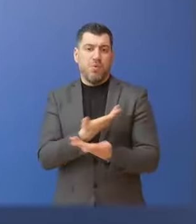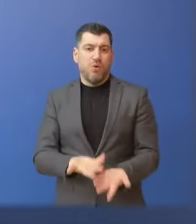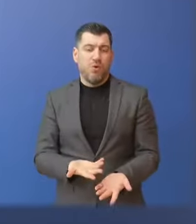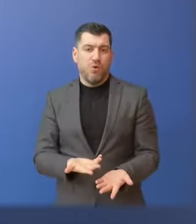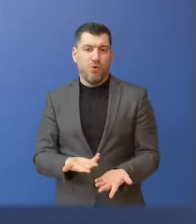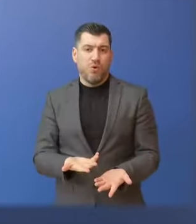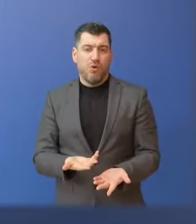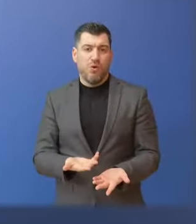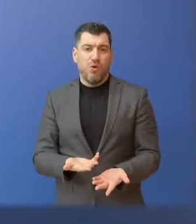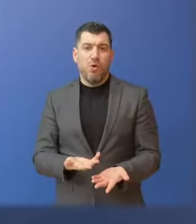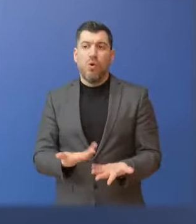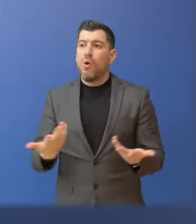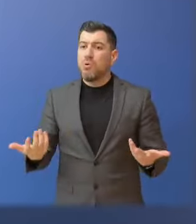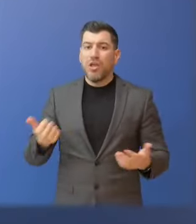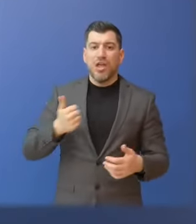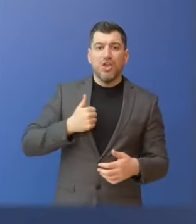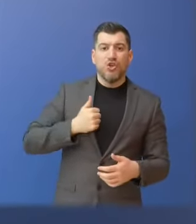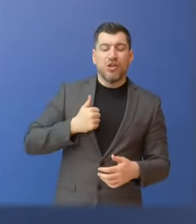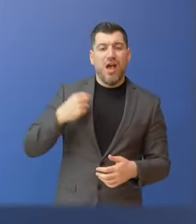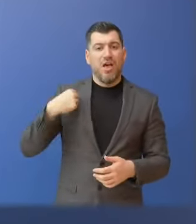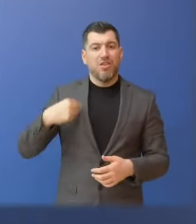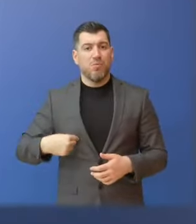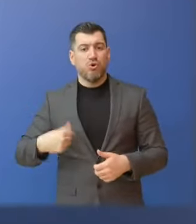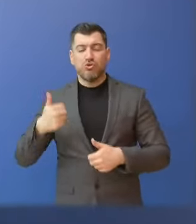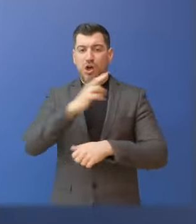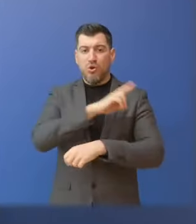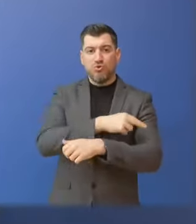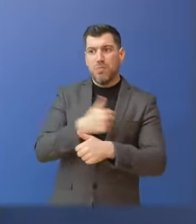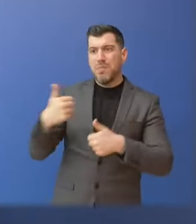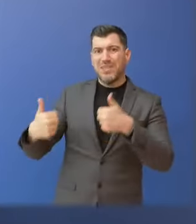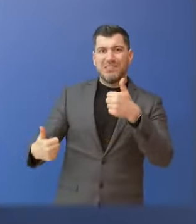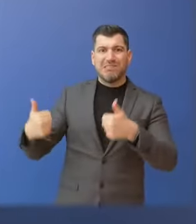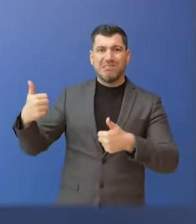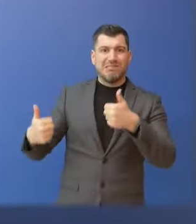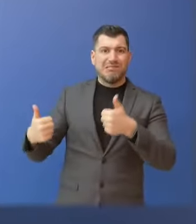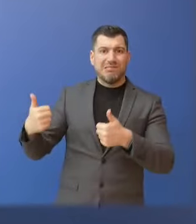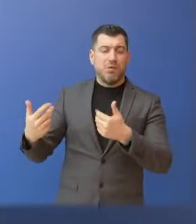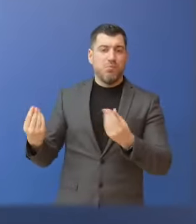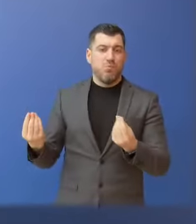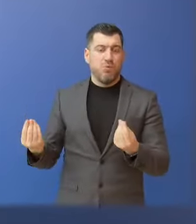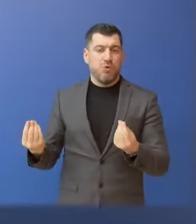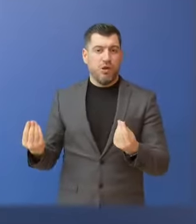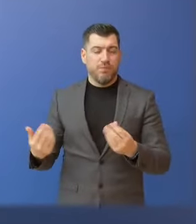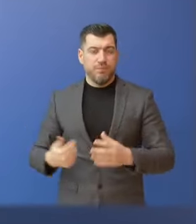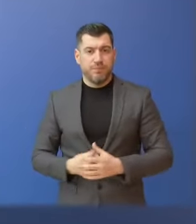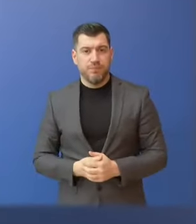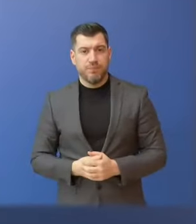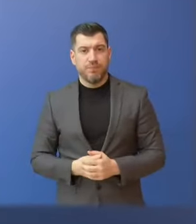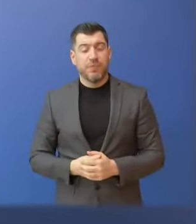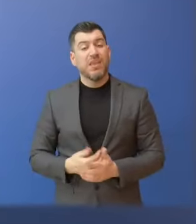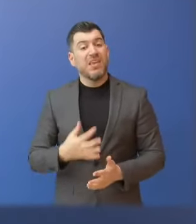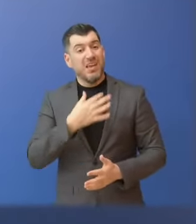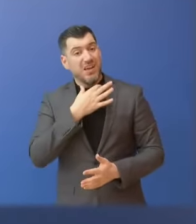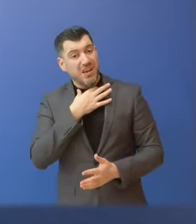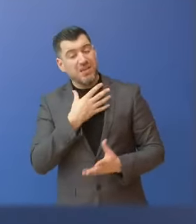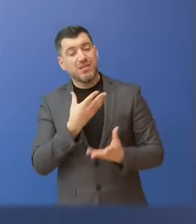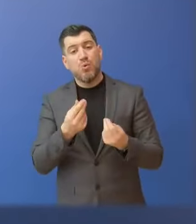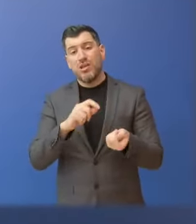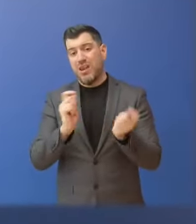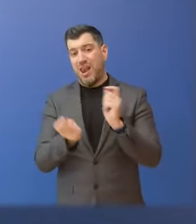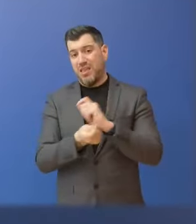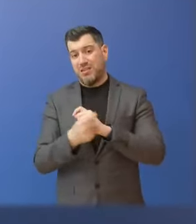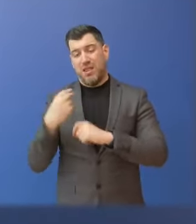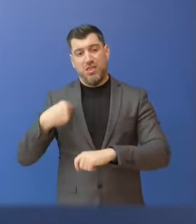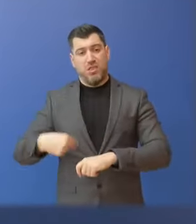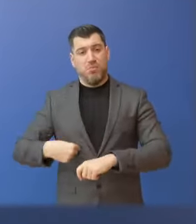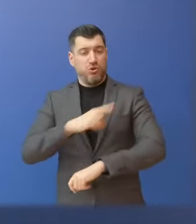των ιδιωτικών χρειάζονται πολλά να γίνουν στην υγεία έχουμε ένα πολύ ε συνεκτικό πρόγραμμα φιλόδοξο πρόγραμμα